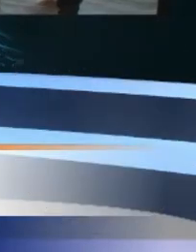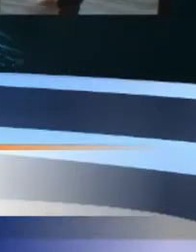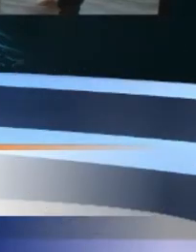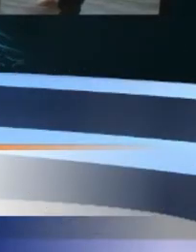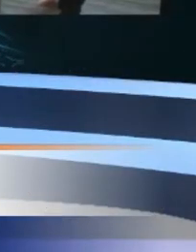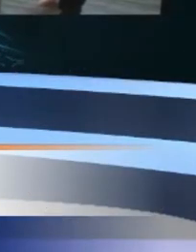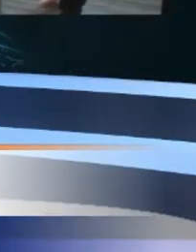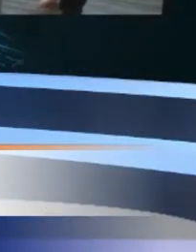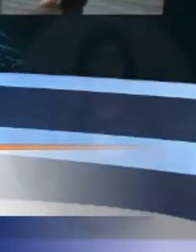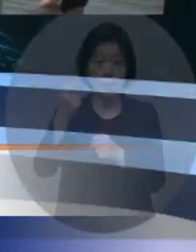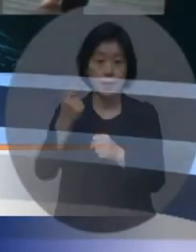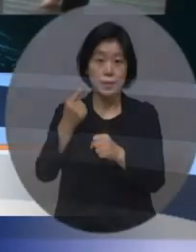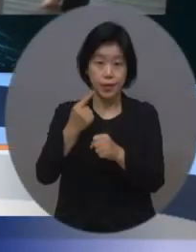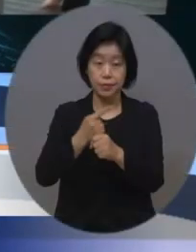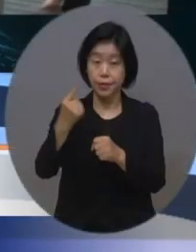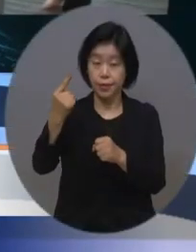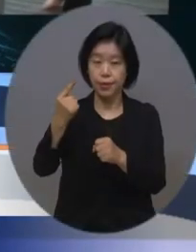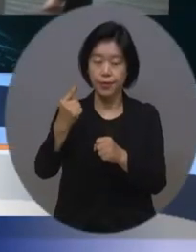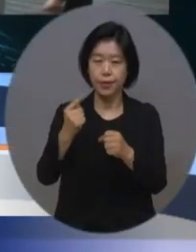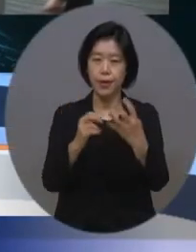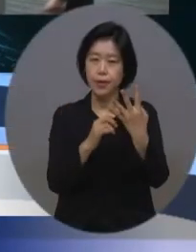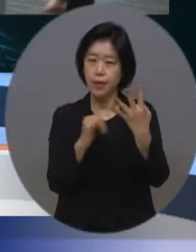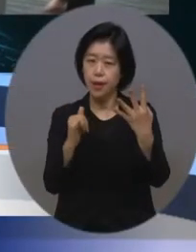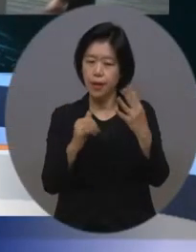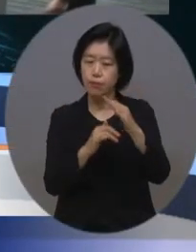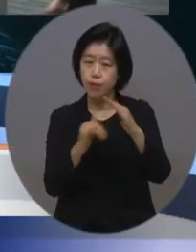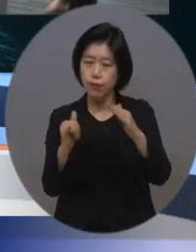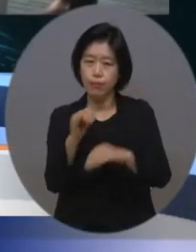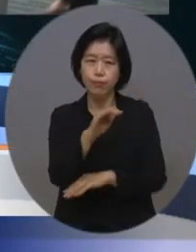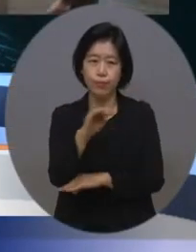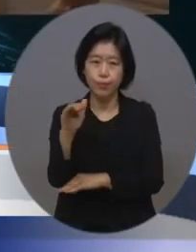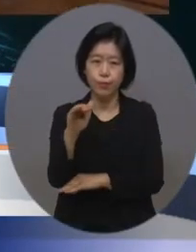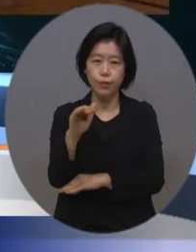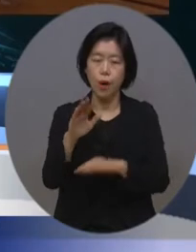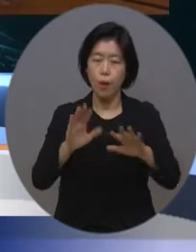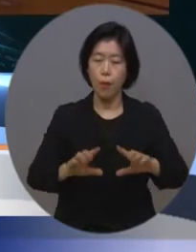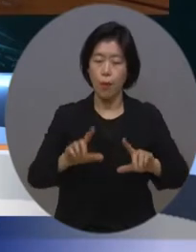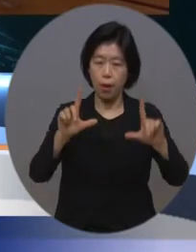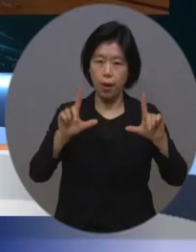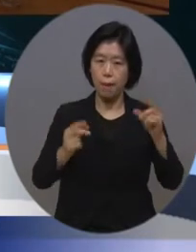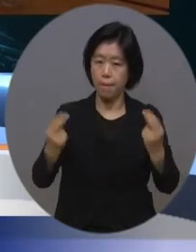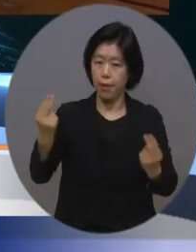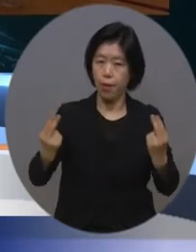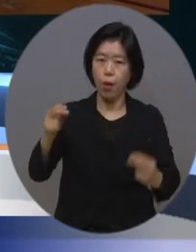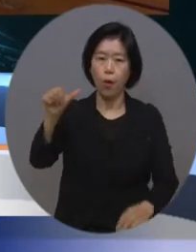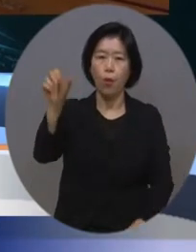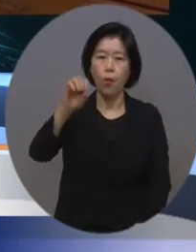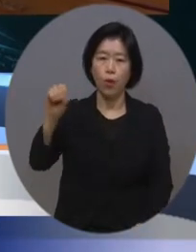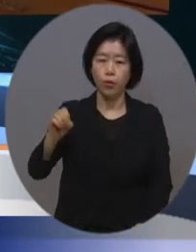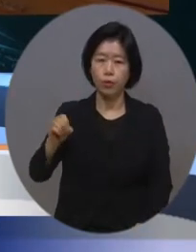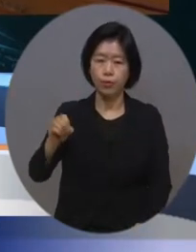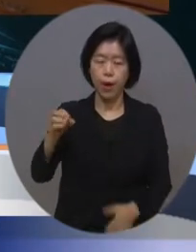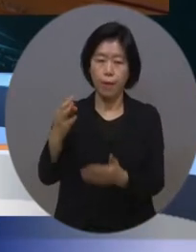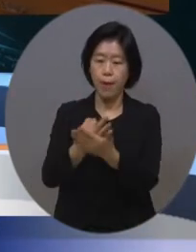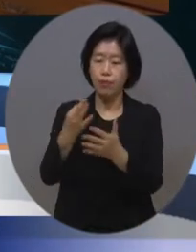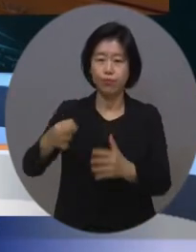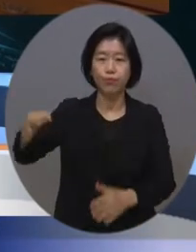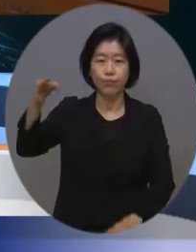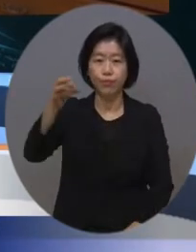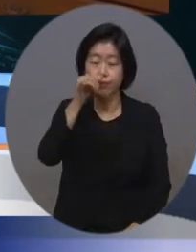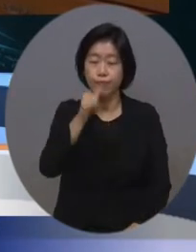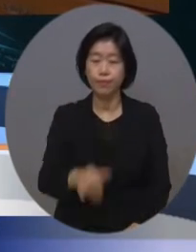내년 4인 가구 중 2 소득이 올해 대비 5% 가량 인상되었습니다 이는 역대 최대인 상복